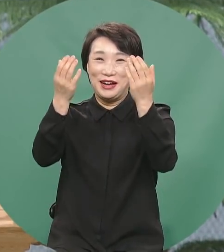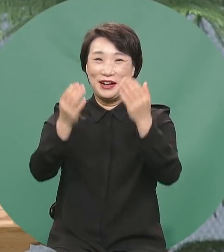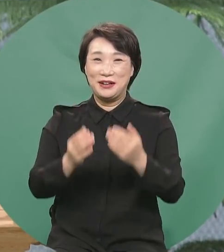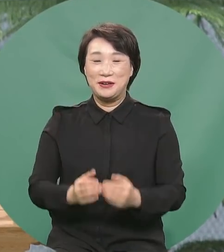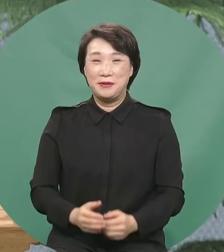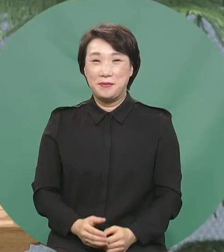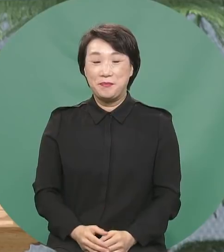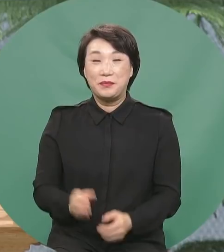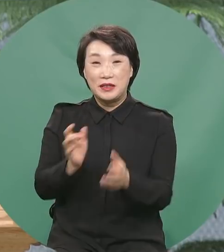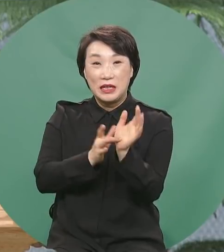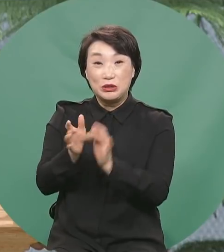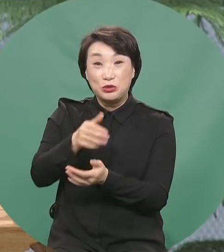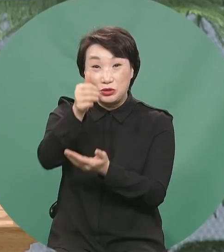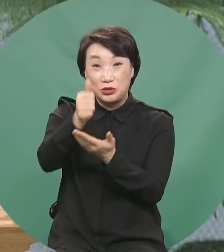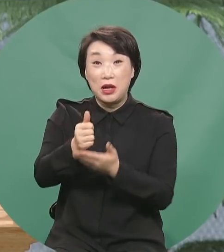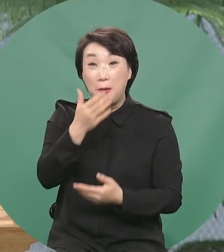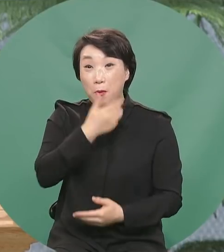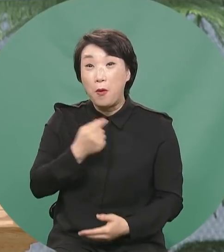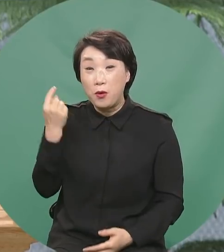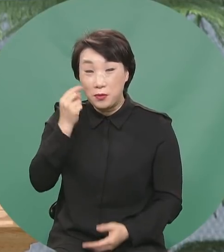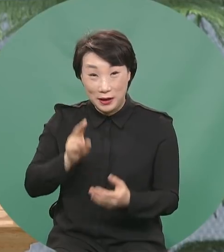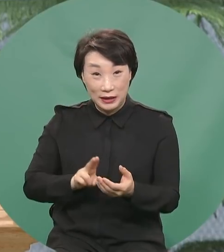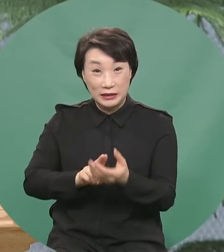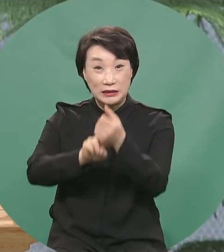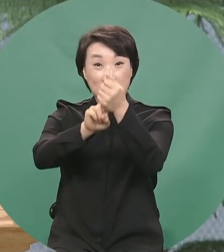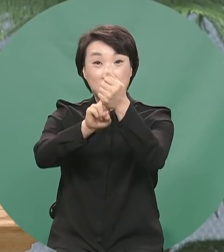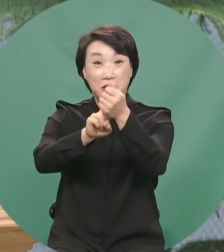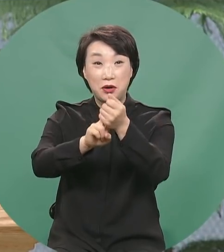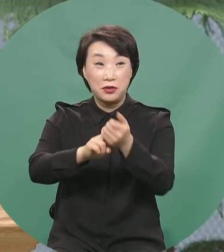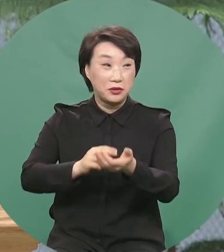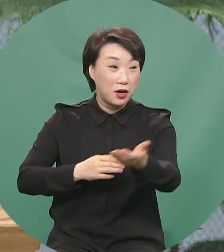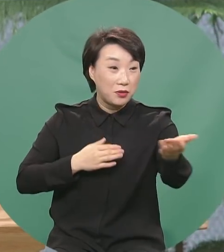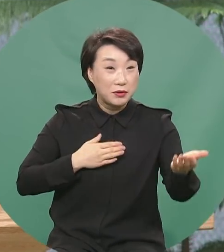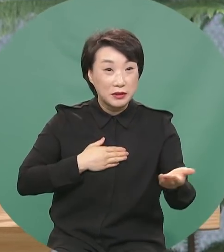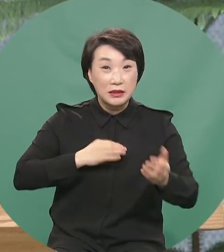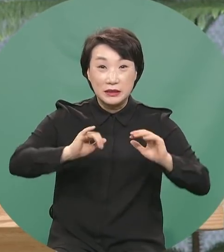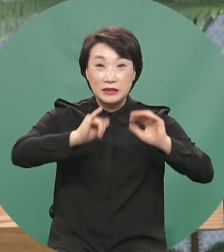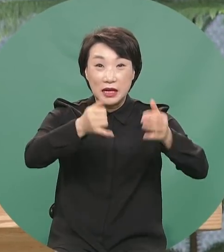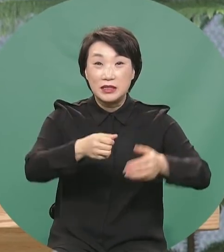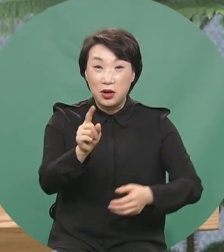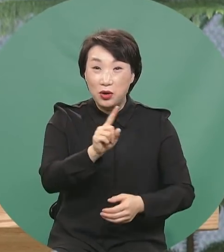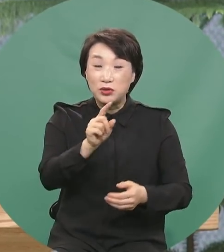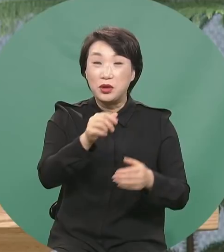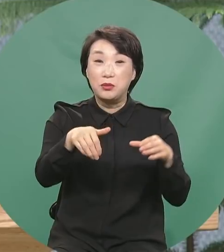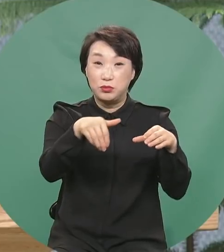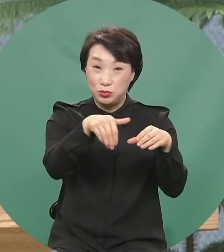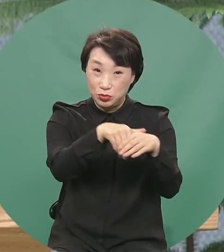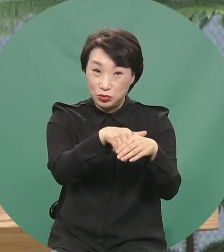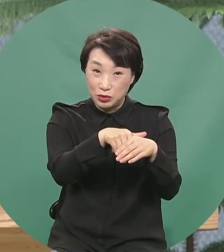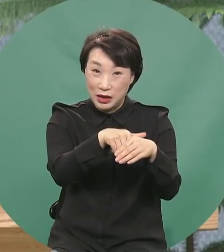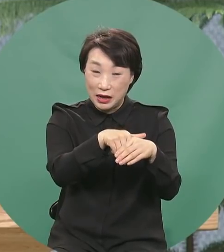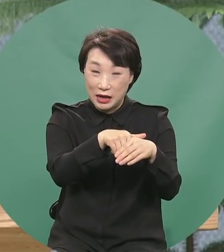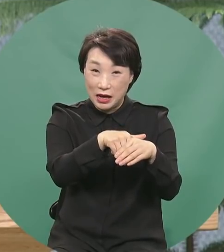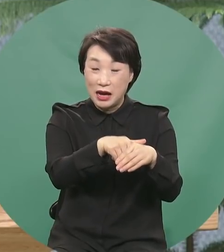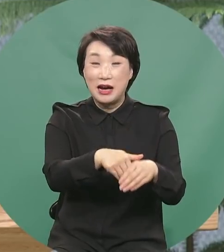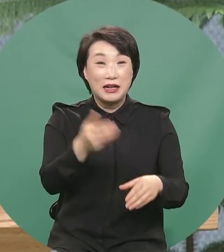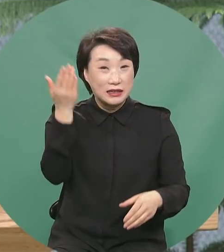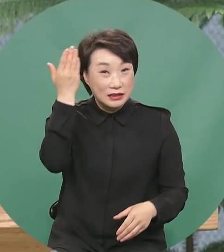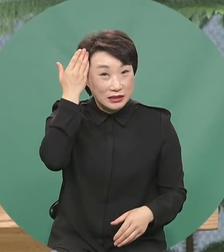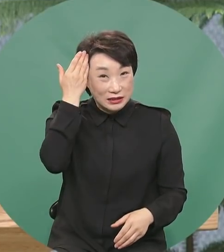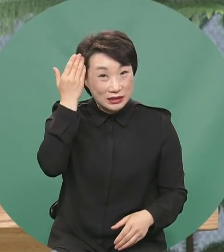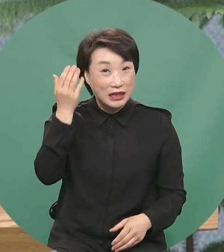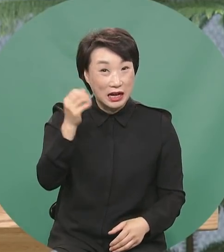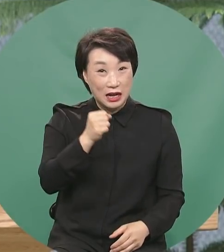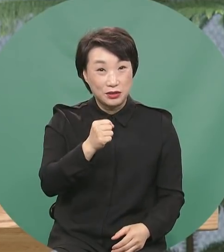예수 그리스도의 복음의 이적은 이 세상 어떤 문명이나